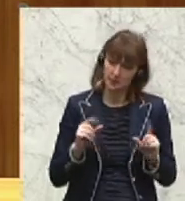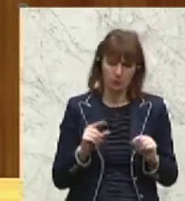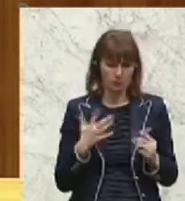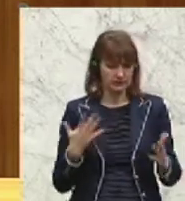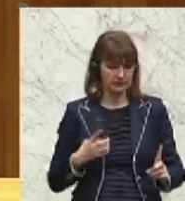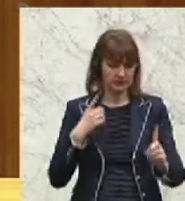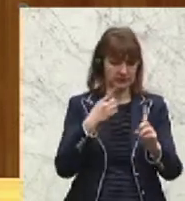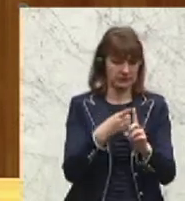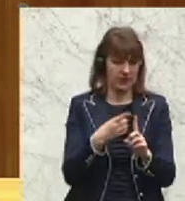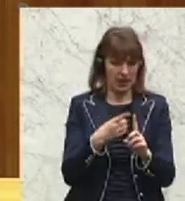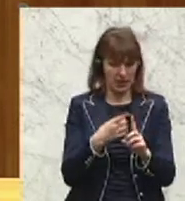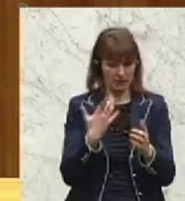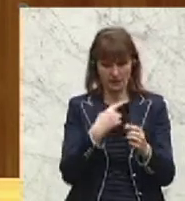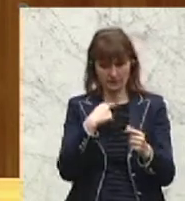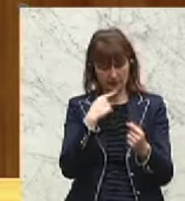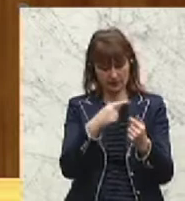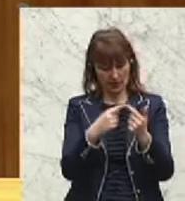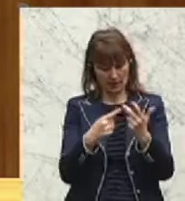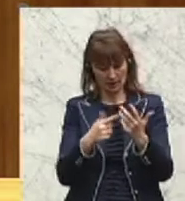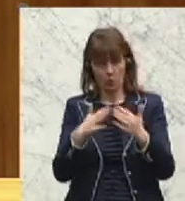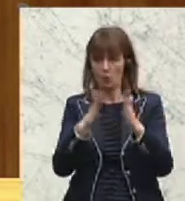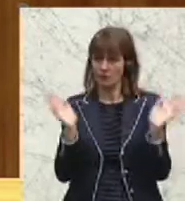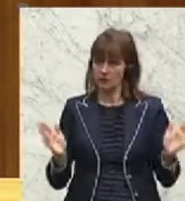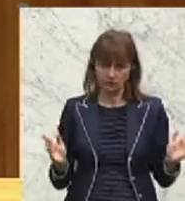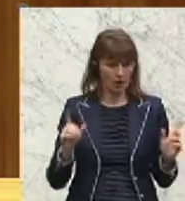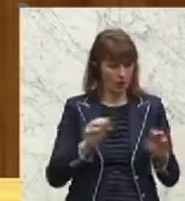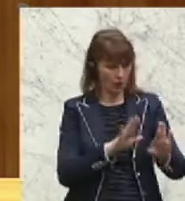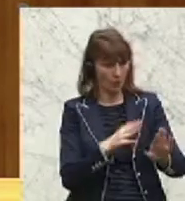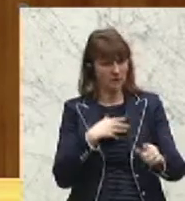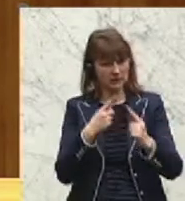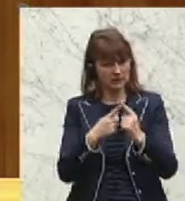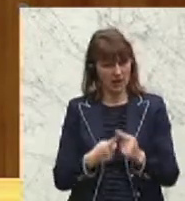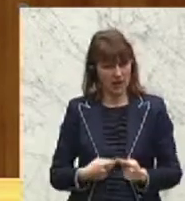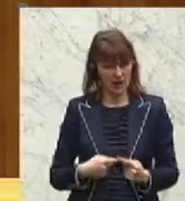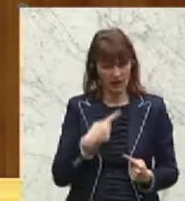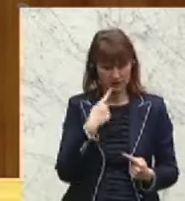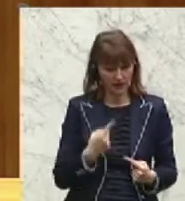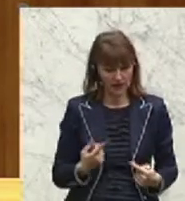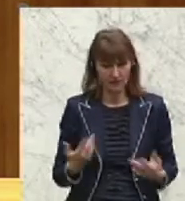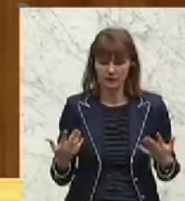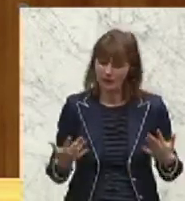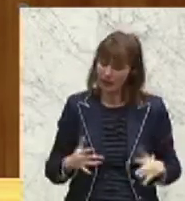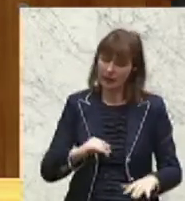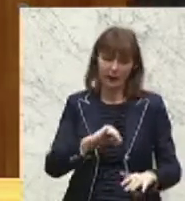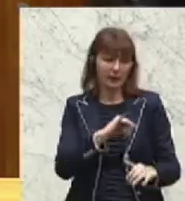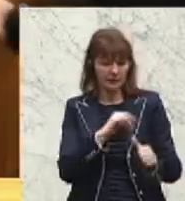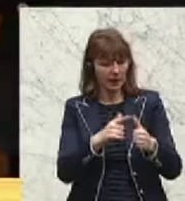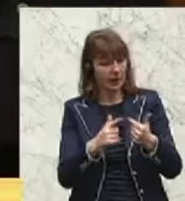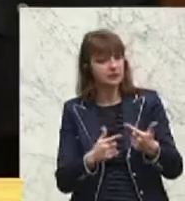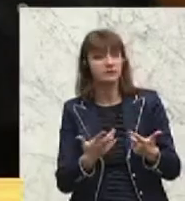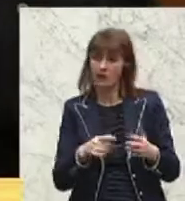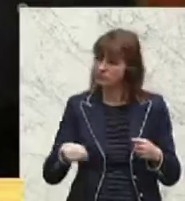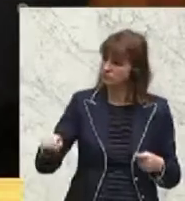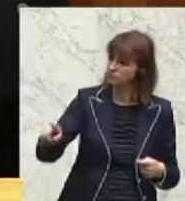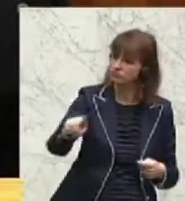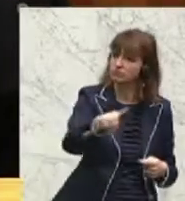die ausgerufen wurden in der Öffentlichkeit, auch von Ihnen, was das Interesse und das Ziel vermutlich aller Abgeordneten hier